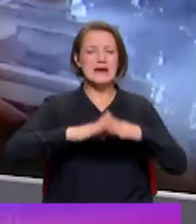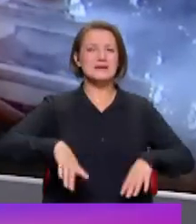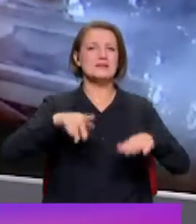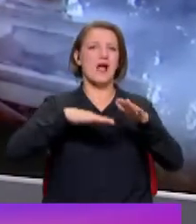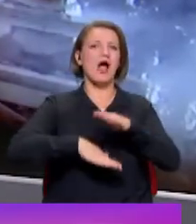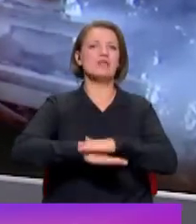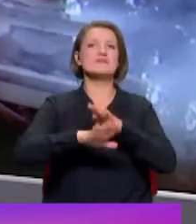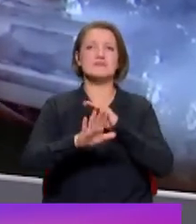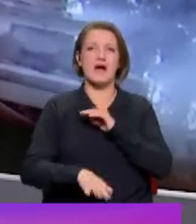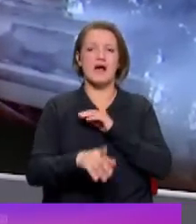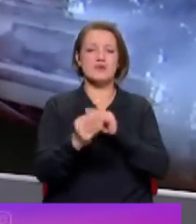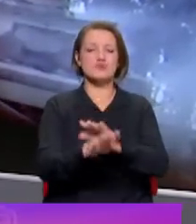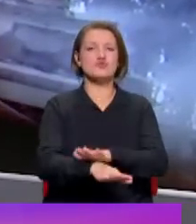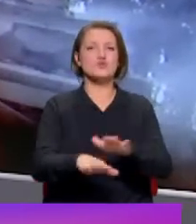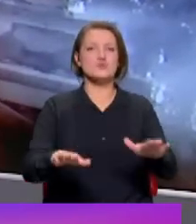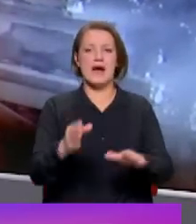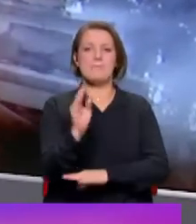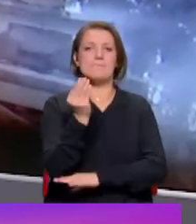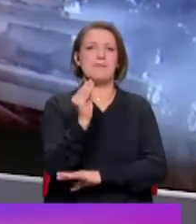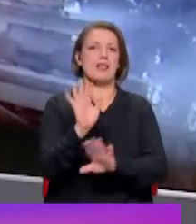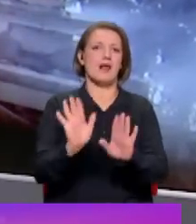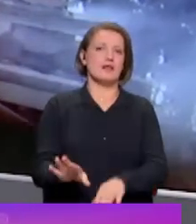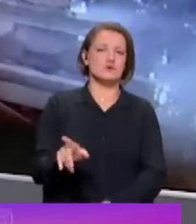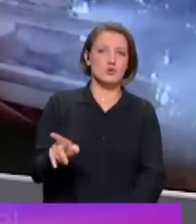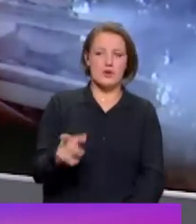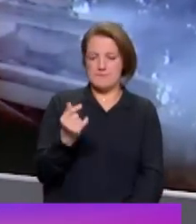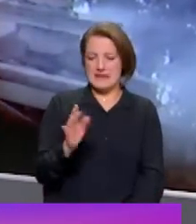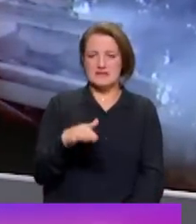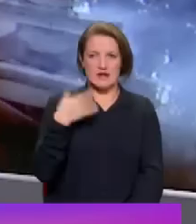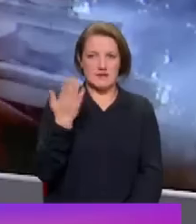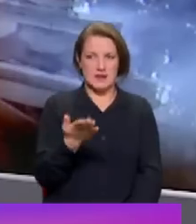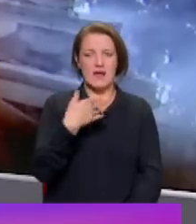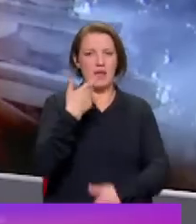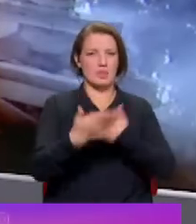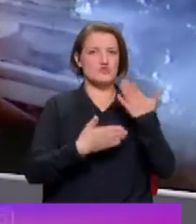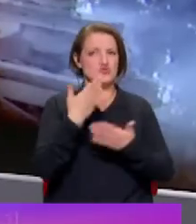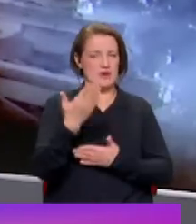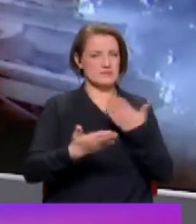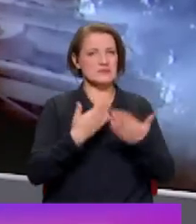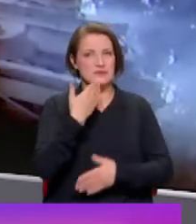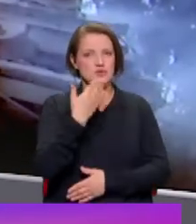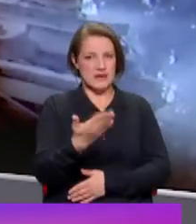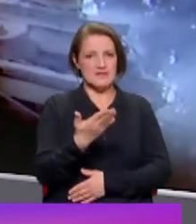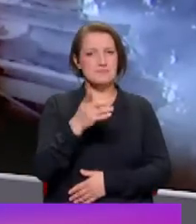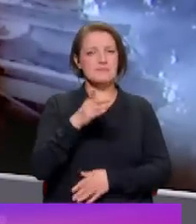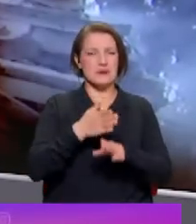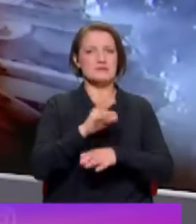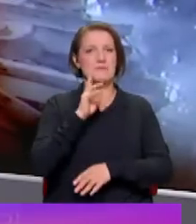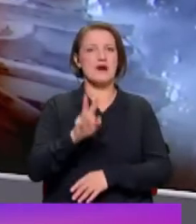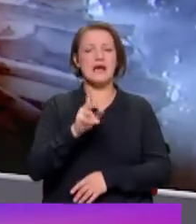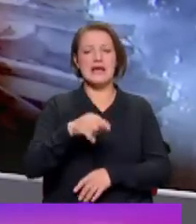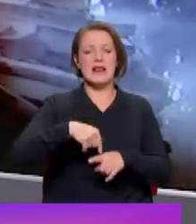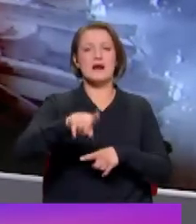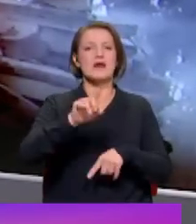enkazın altında da çocuklar bebekler kalıyorlar birazdan geniş bahsedeceğimiz söylemiştim aslına bakarsanız